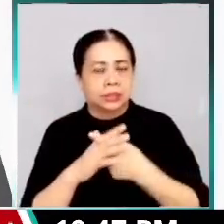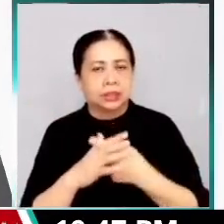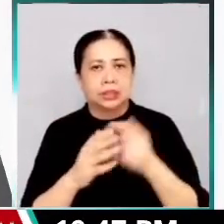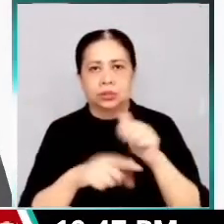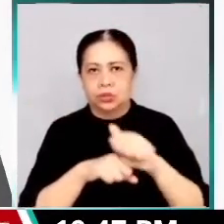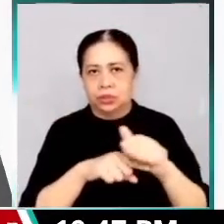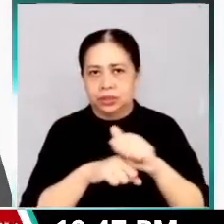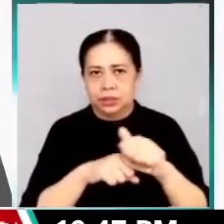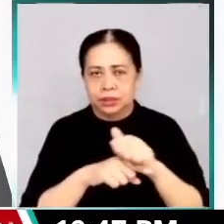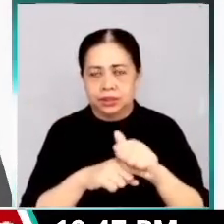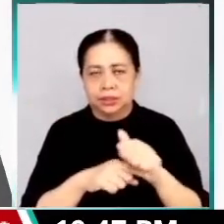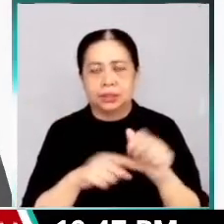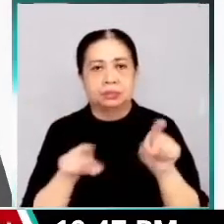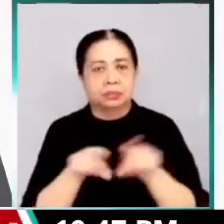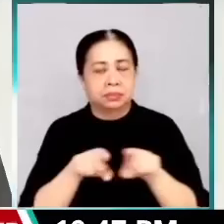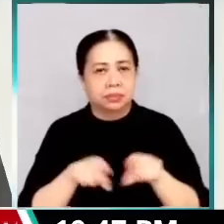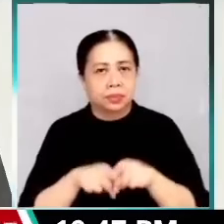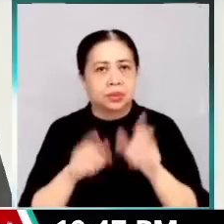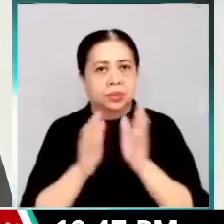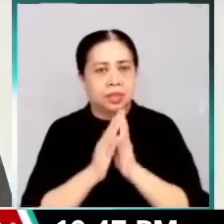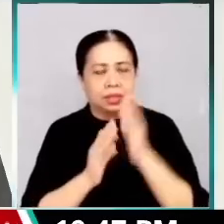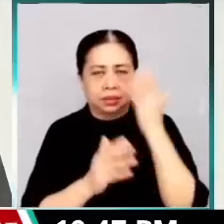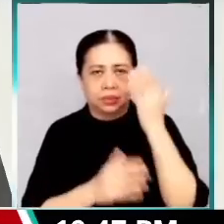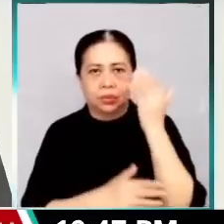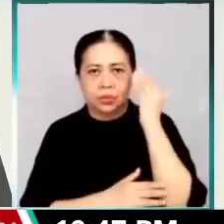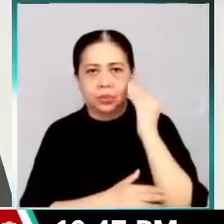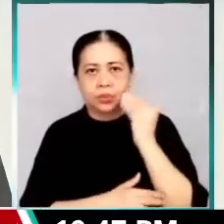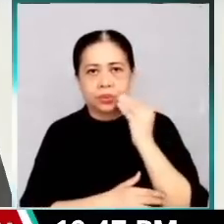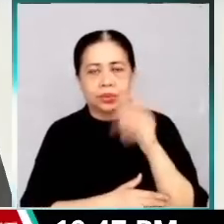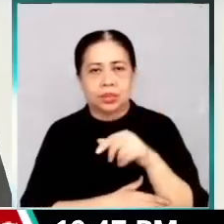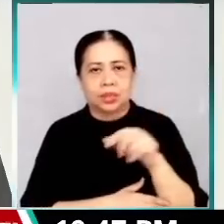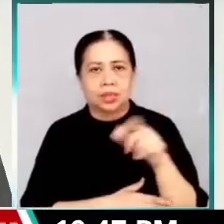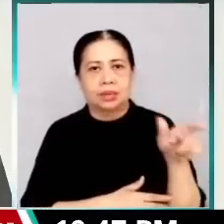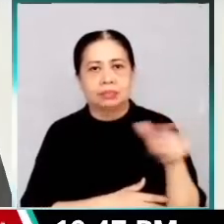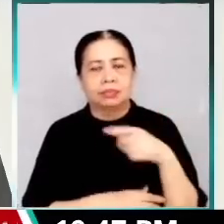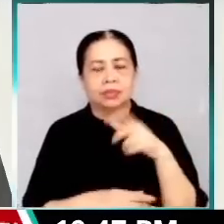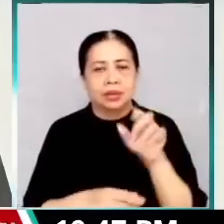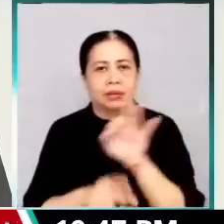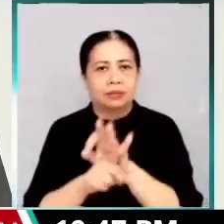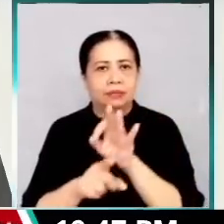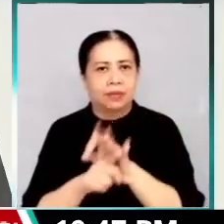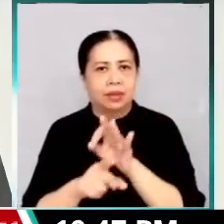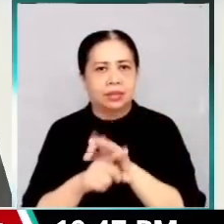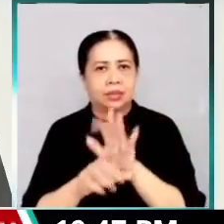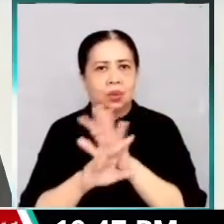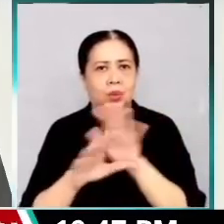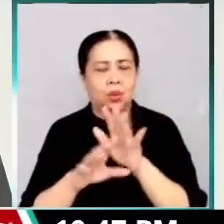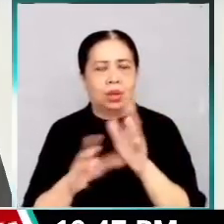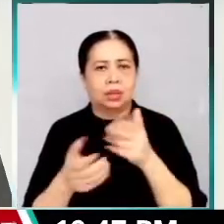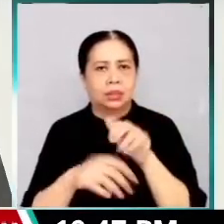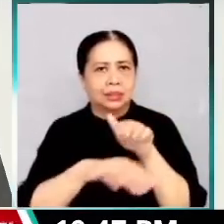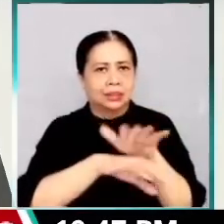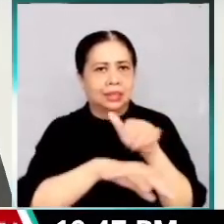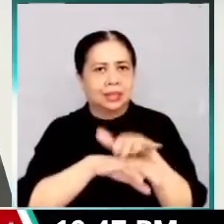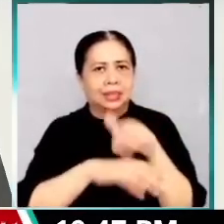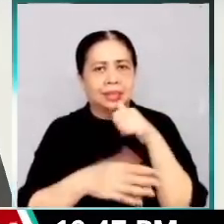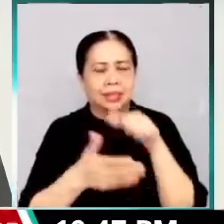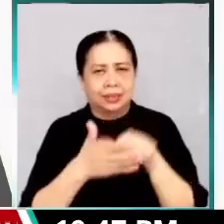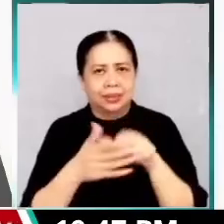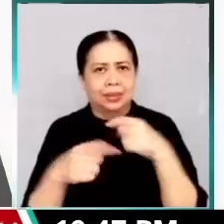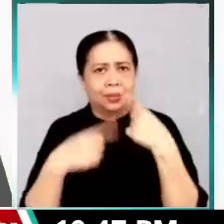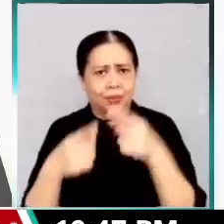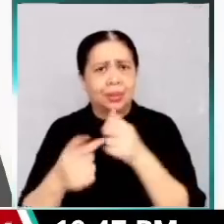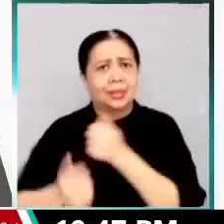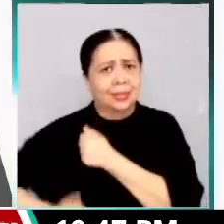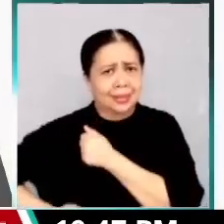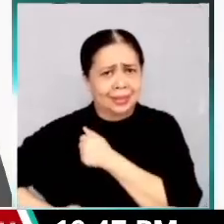Kaugnay nito, humiling ang South Korean music label na Big Hit Music sa fans na huwag magpadala ng mga sulat kay J-Hope habang nasa military